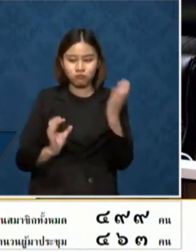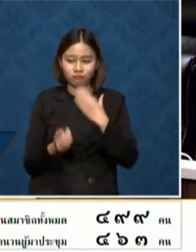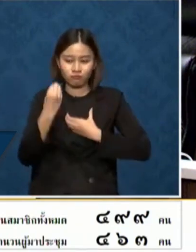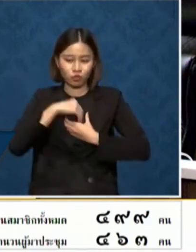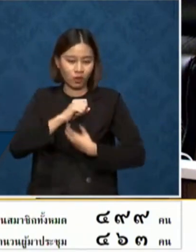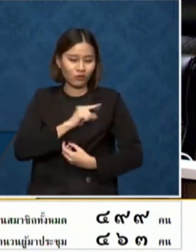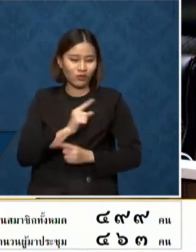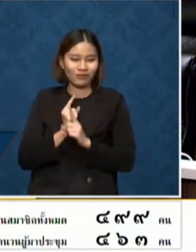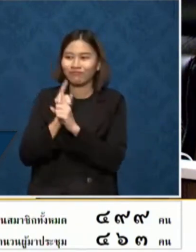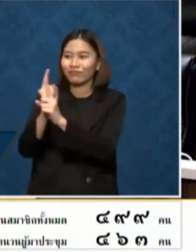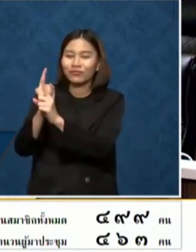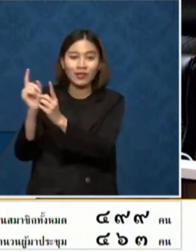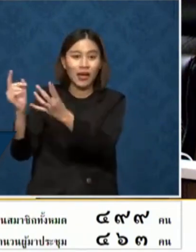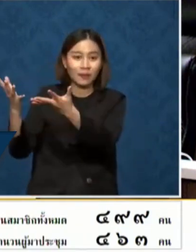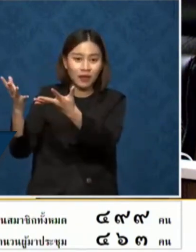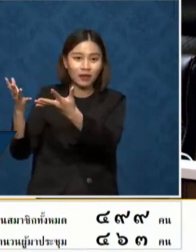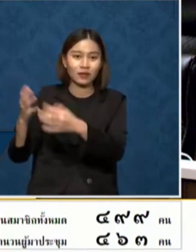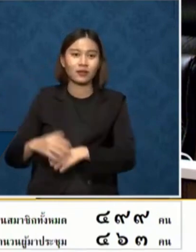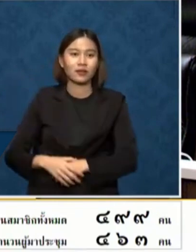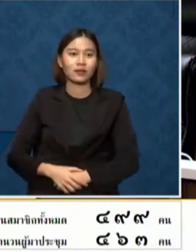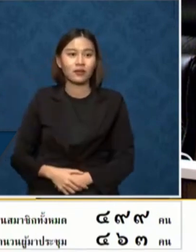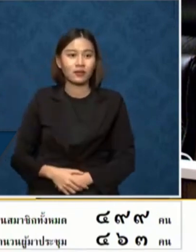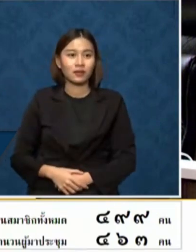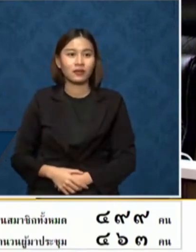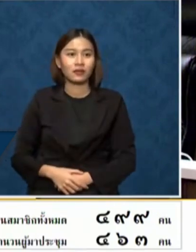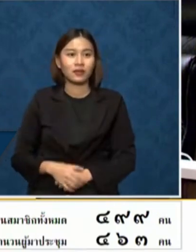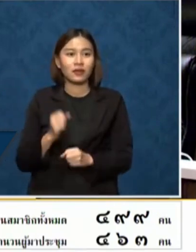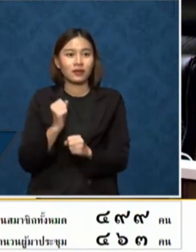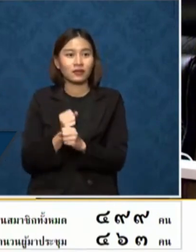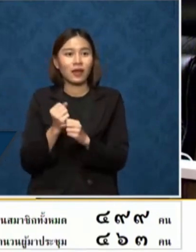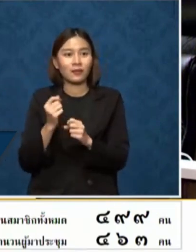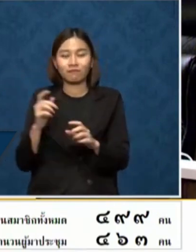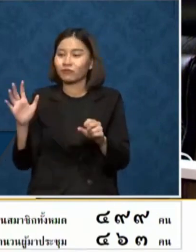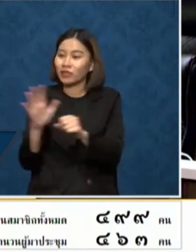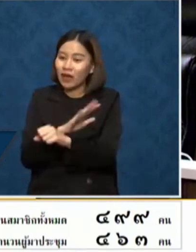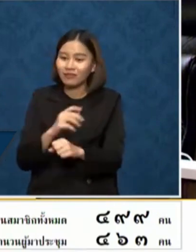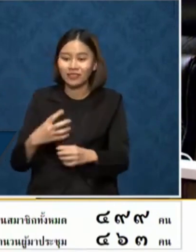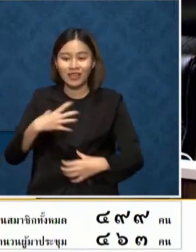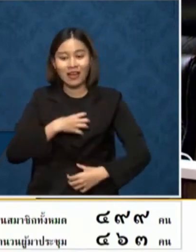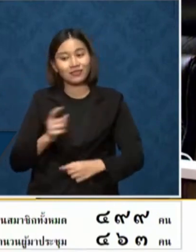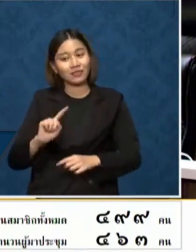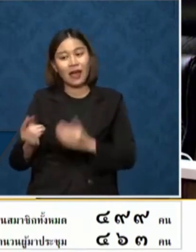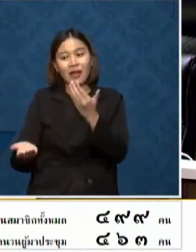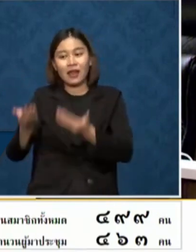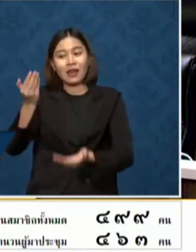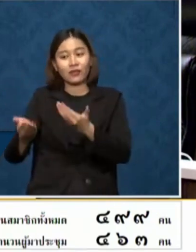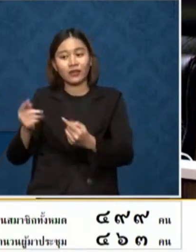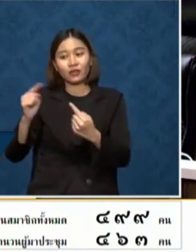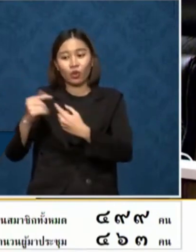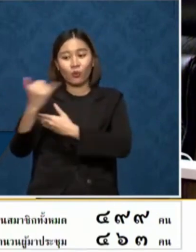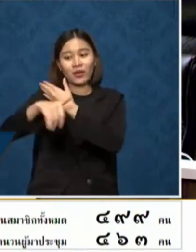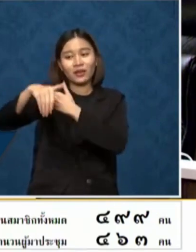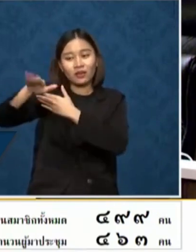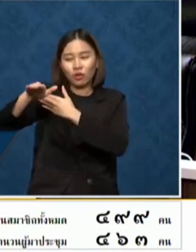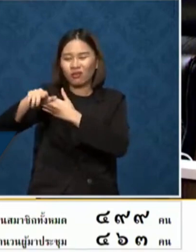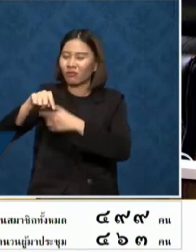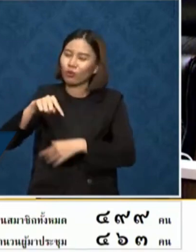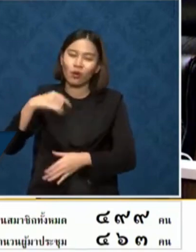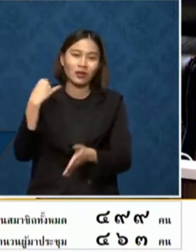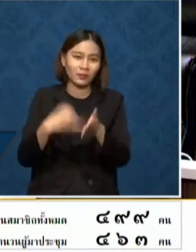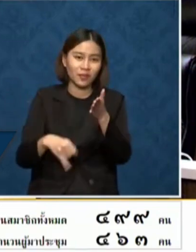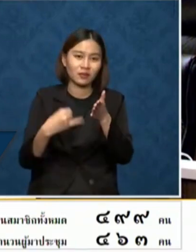ดีมันไม่ข้ามไปด้วยเราสามารถทำอะไรได้เต็มที่ในต่างประเทศผมว่าสิ่งนี้มันเป็นสิ่งที่